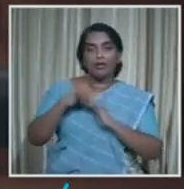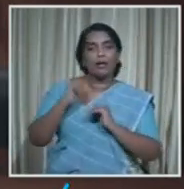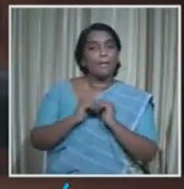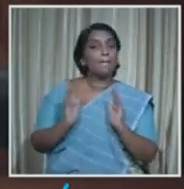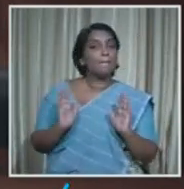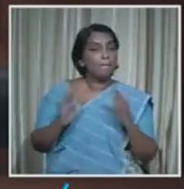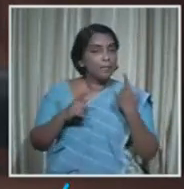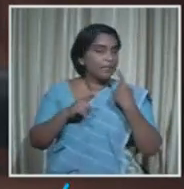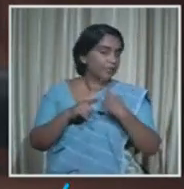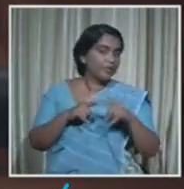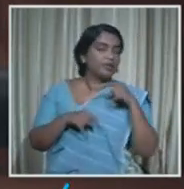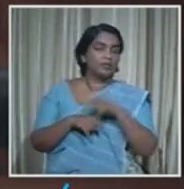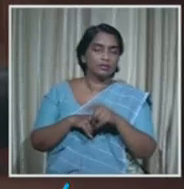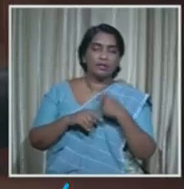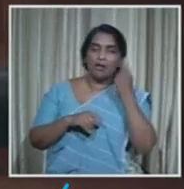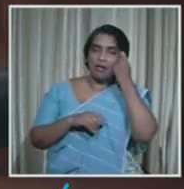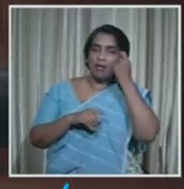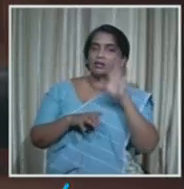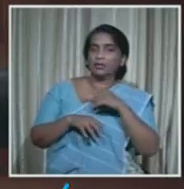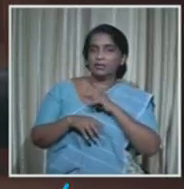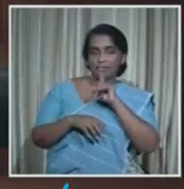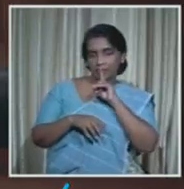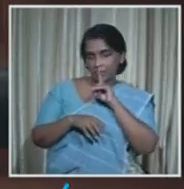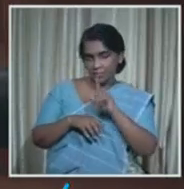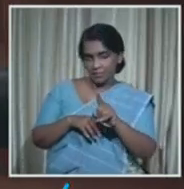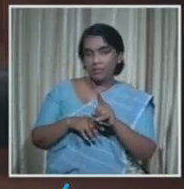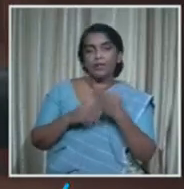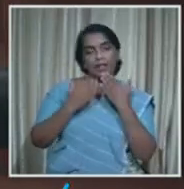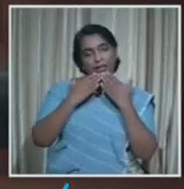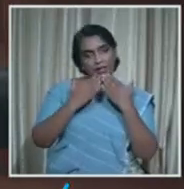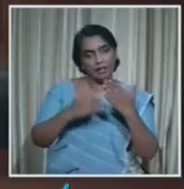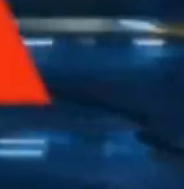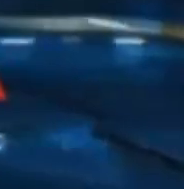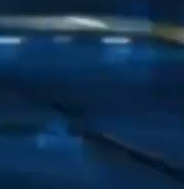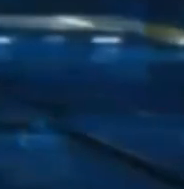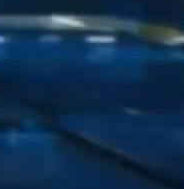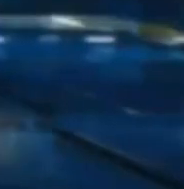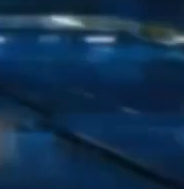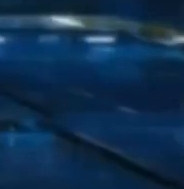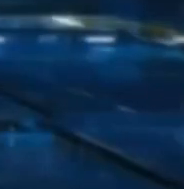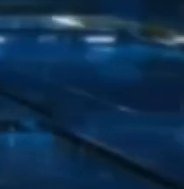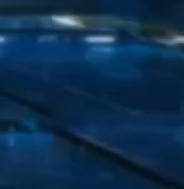පමණයි මේ සඳහා තිබෙන යෝජනාව කියලා අපි විශ්වාස කරනවා බොහොම ස්තුතියි ගරු සභාපතිතුමනි